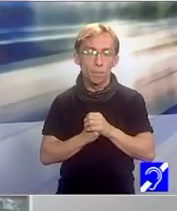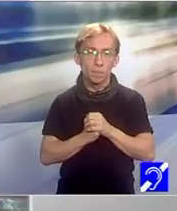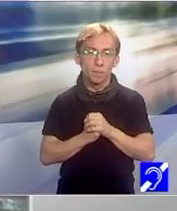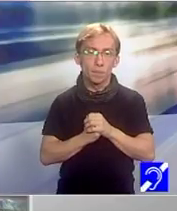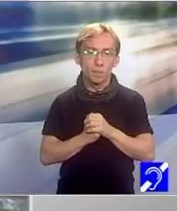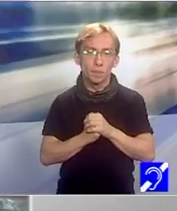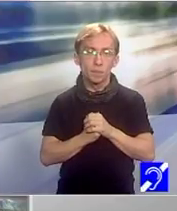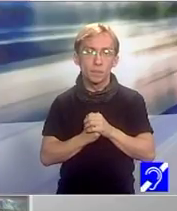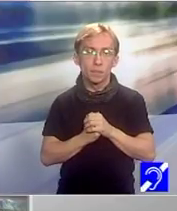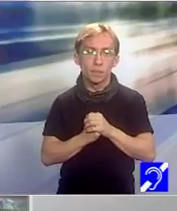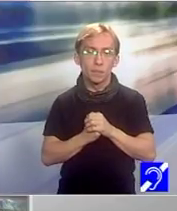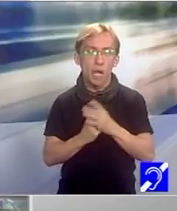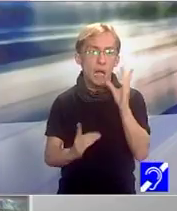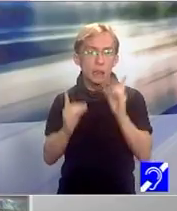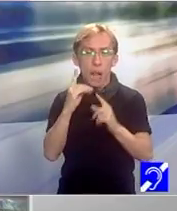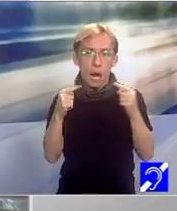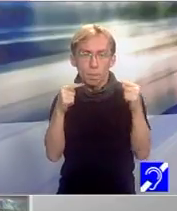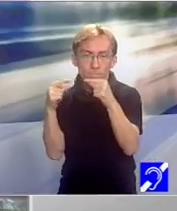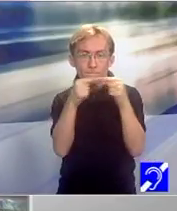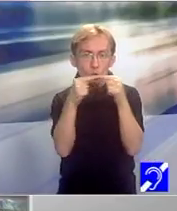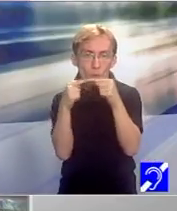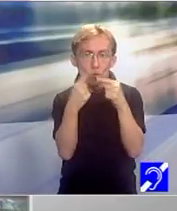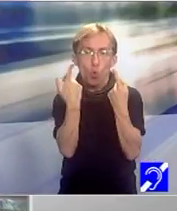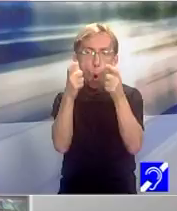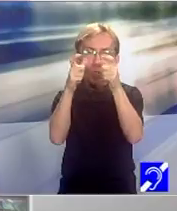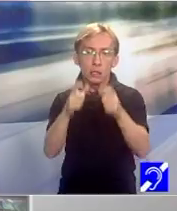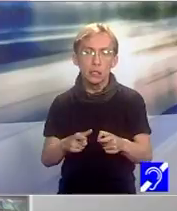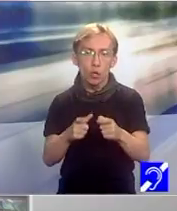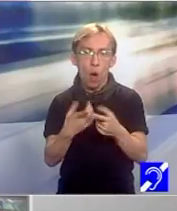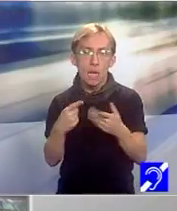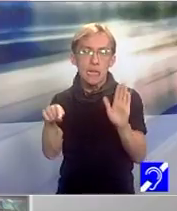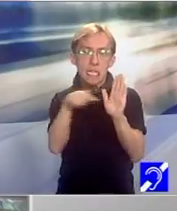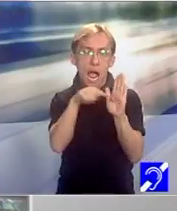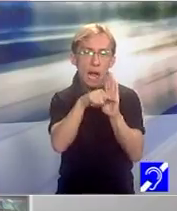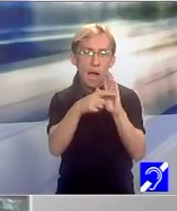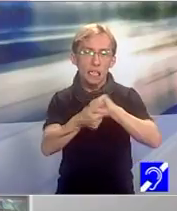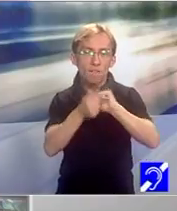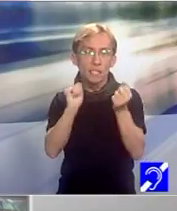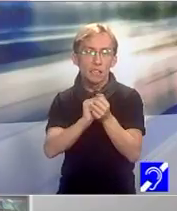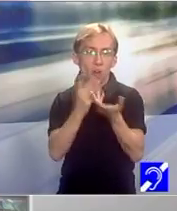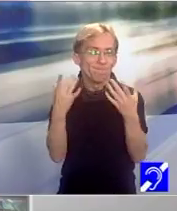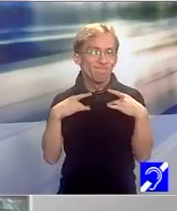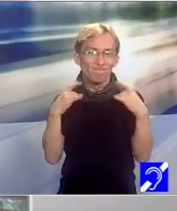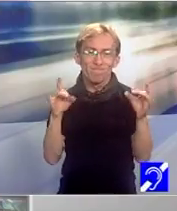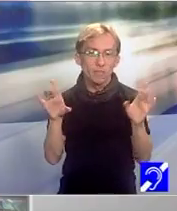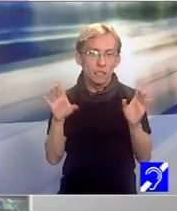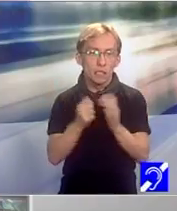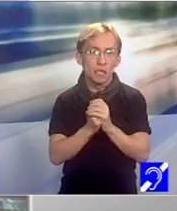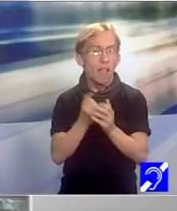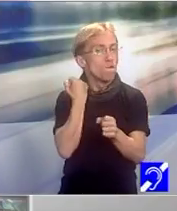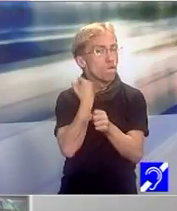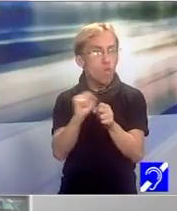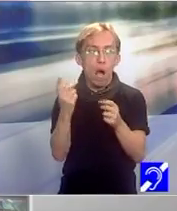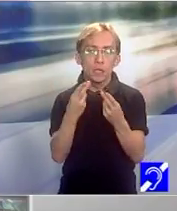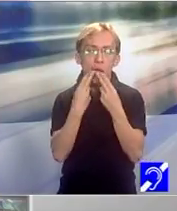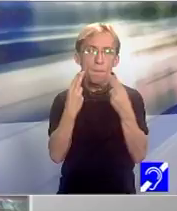Și atunci, chiar dacă mă confrunt cu o situație, nu știu, negativă sau neplăcută, este important să discut cu cineva lucrurile astea.